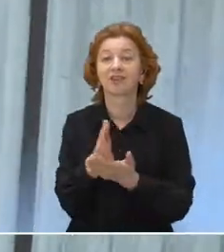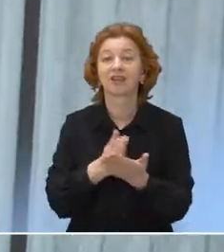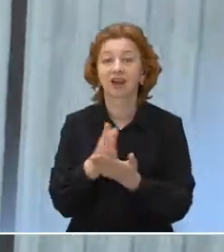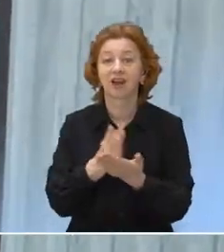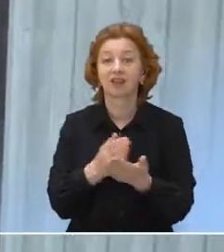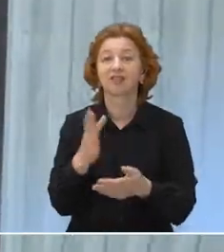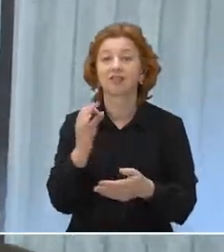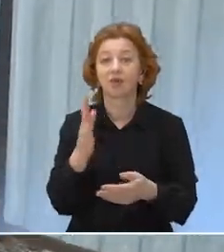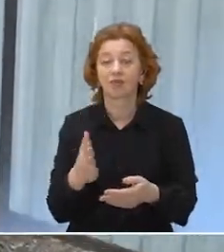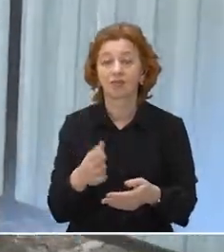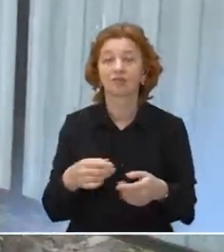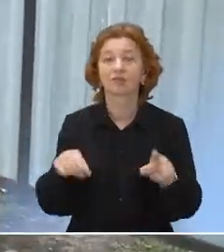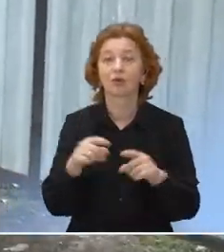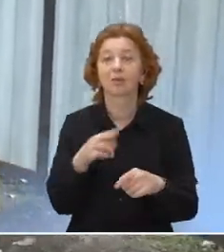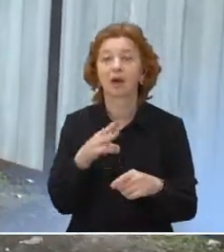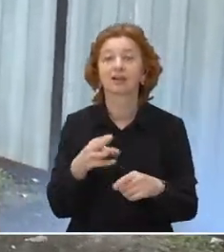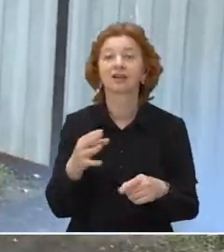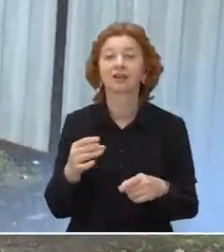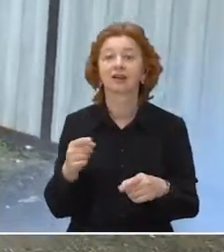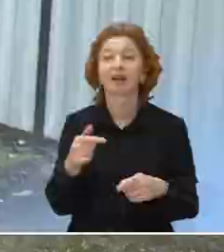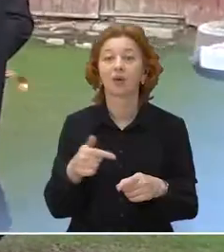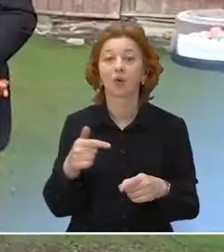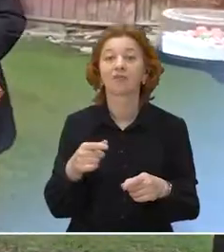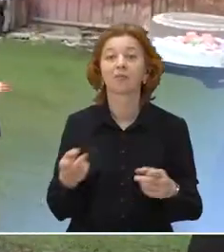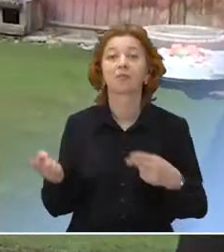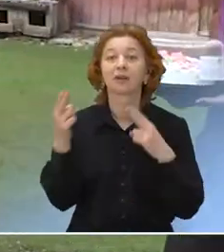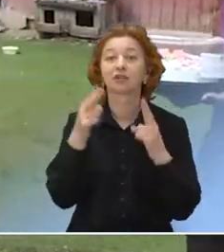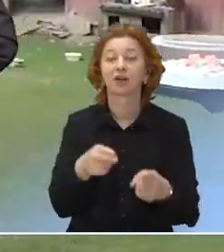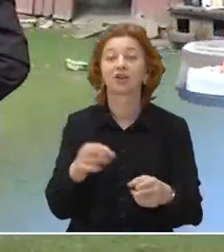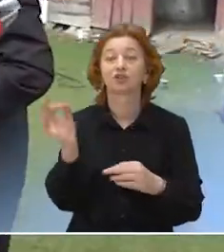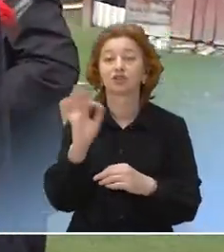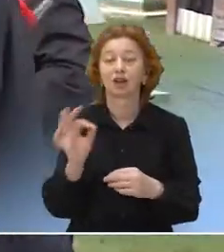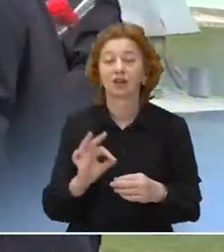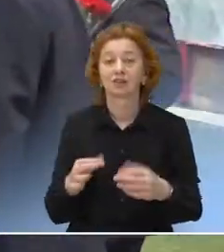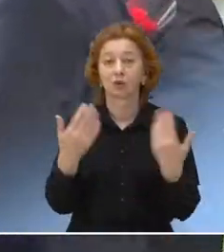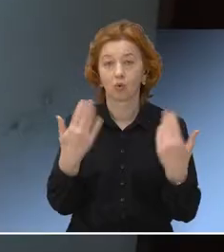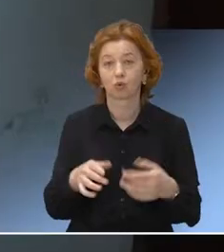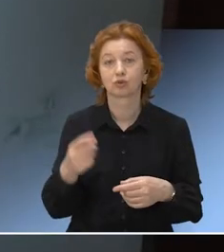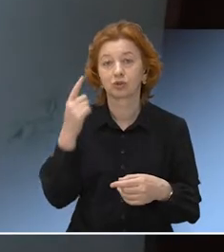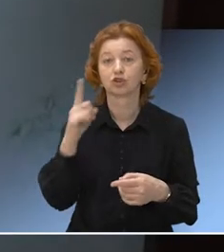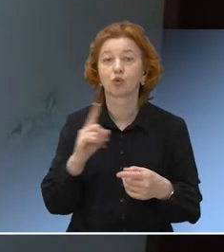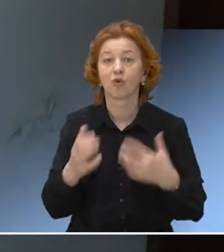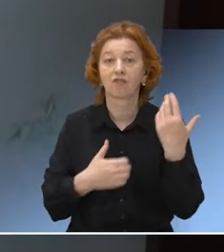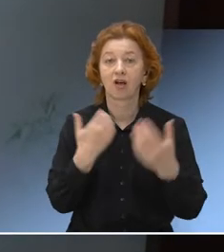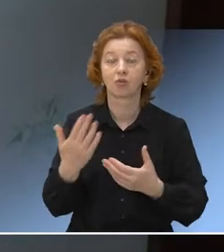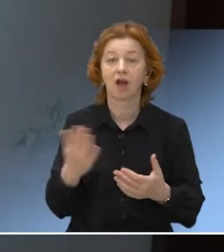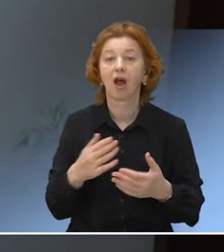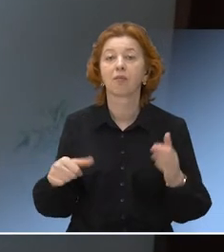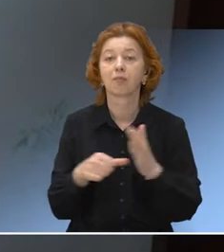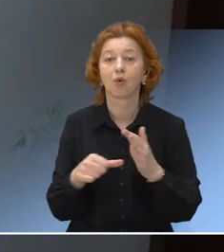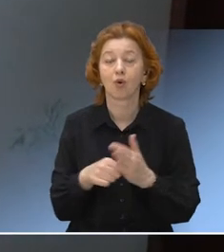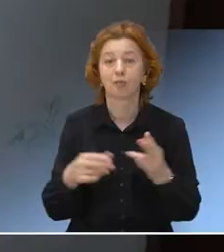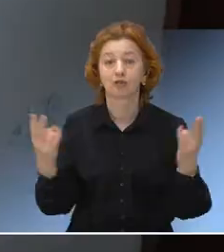ветерану Великой Отечественной войны Марии Григорьевне Житниковой гости приезжают часто. Узнать о том, что волнует, какая